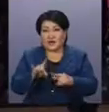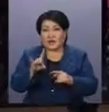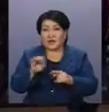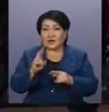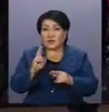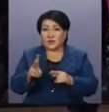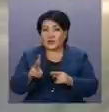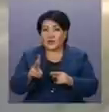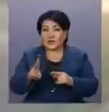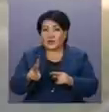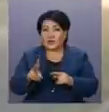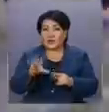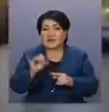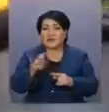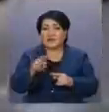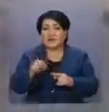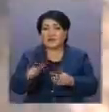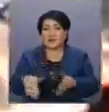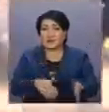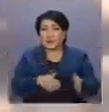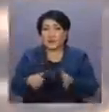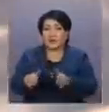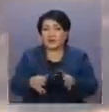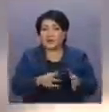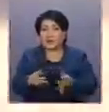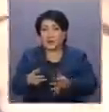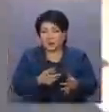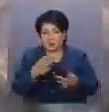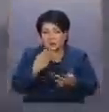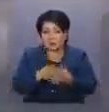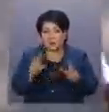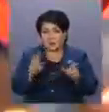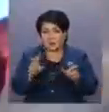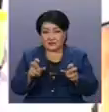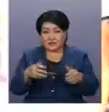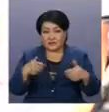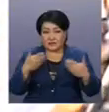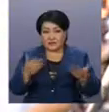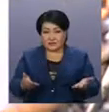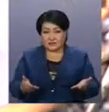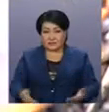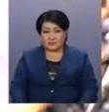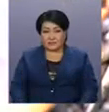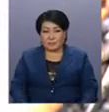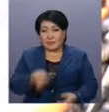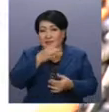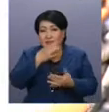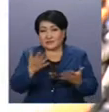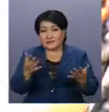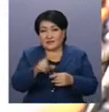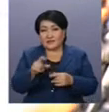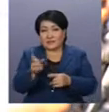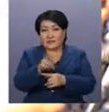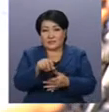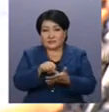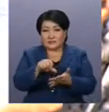спорт түрлерін меңгерген алматылықтар өз өнерлерін ортаға салды. Кез келген адам қатыса алады, кез келген жас